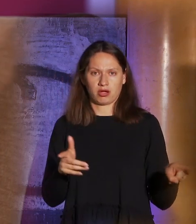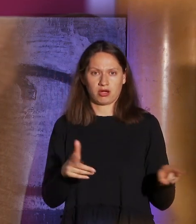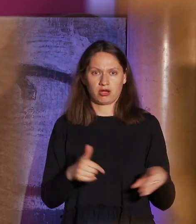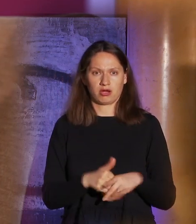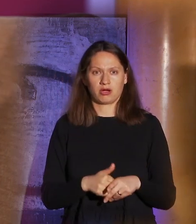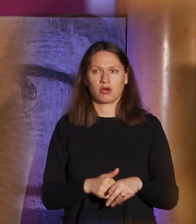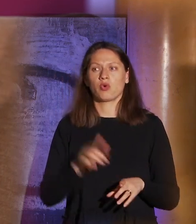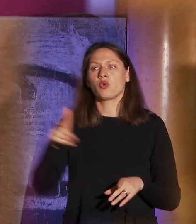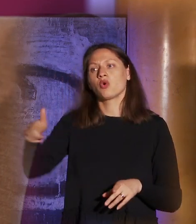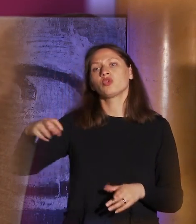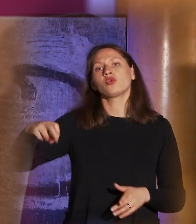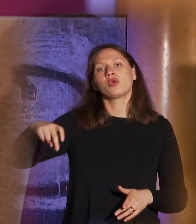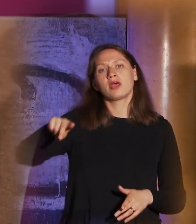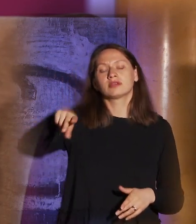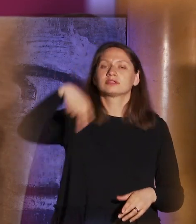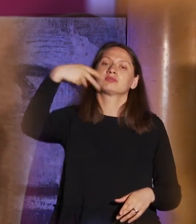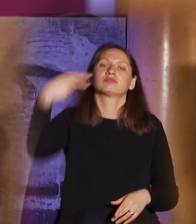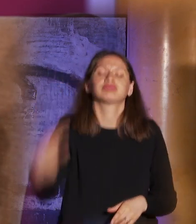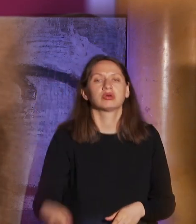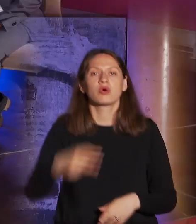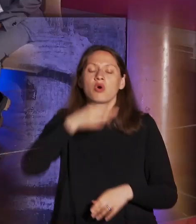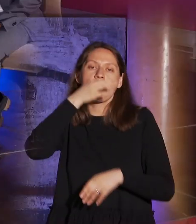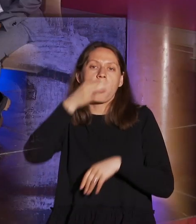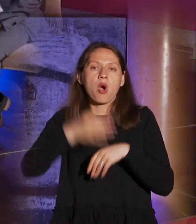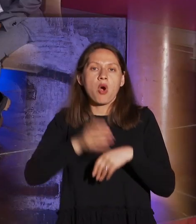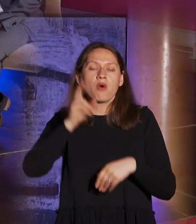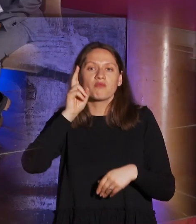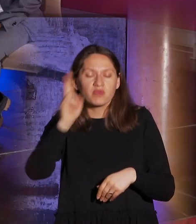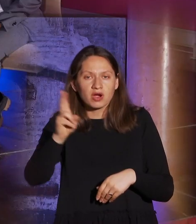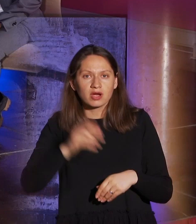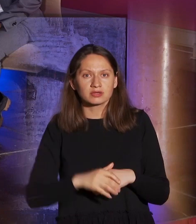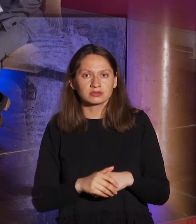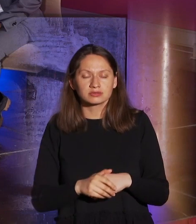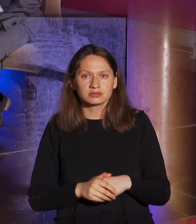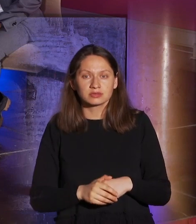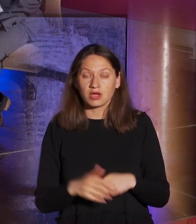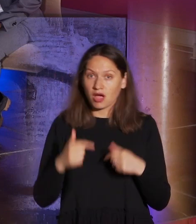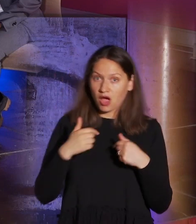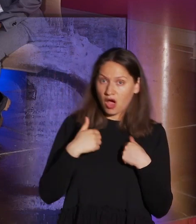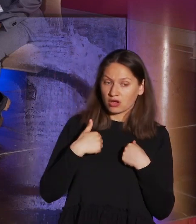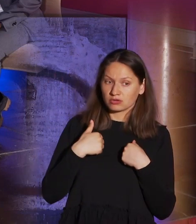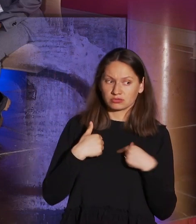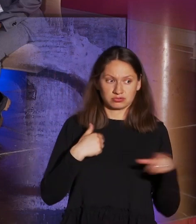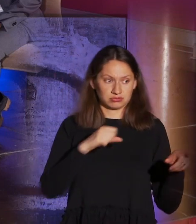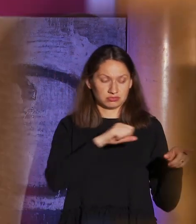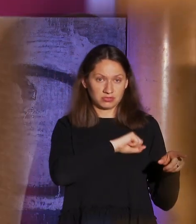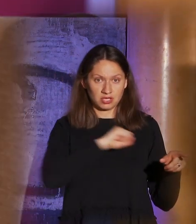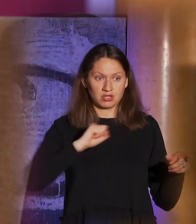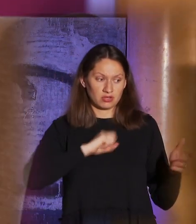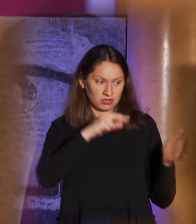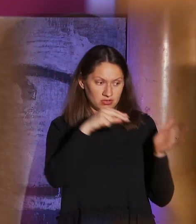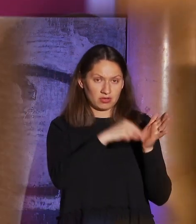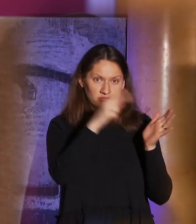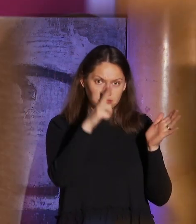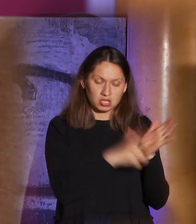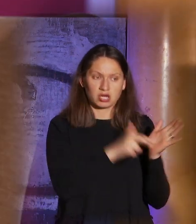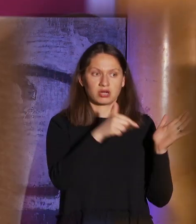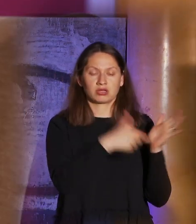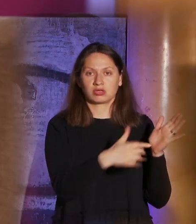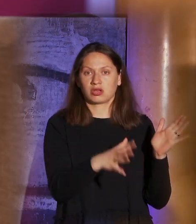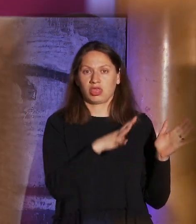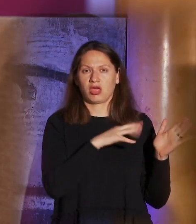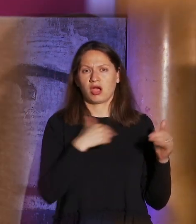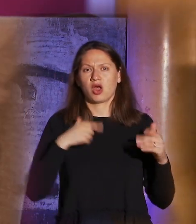jūs eisit ir nugriūsit, o kas atsakys? Aš? Ir viskas, jis man parašė, kad aš negaliu ir aš turėjau kreiptis į